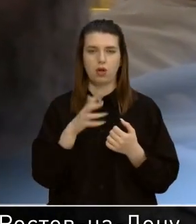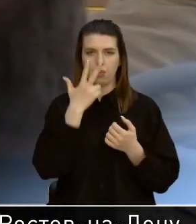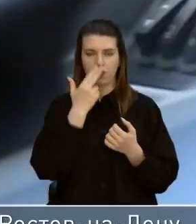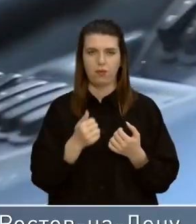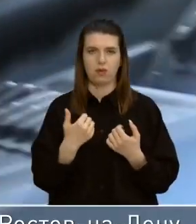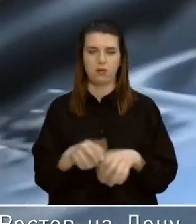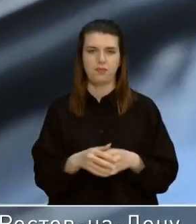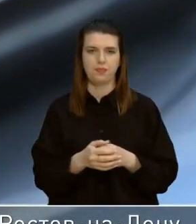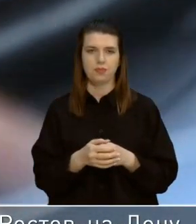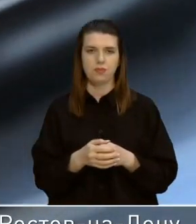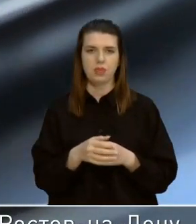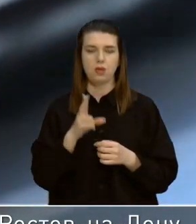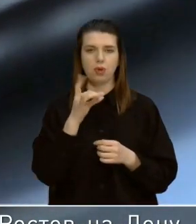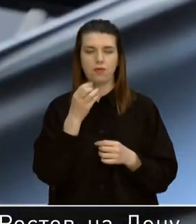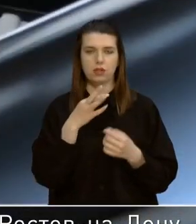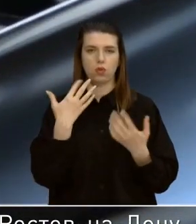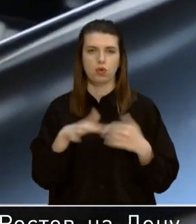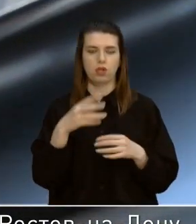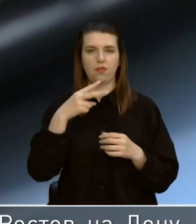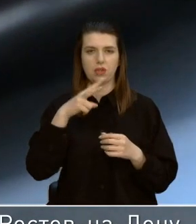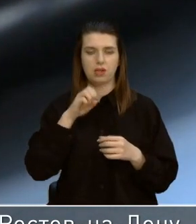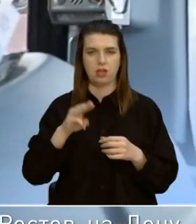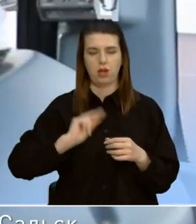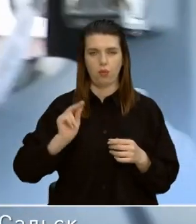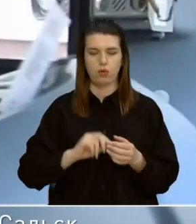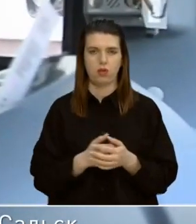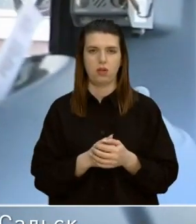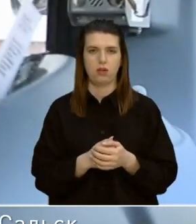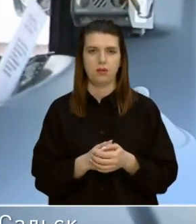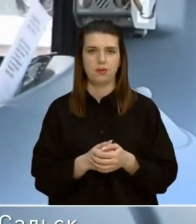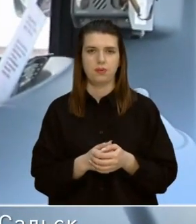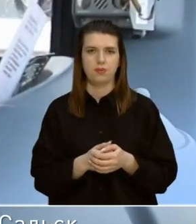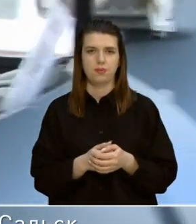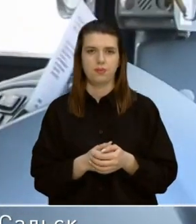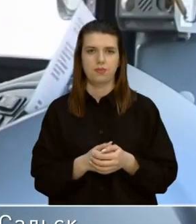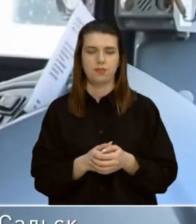непростому графику уже привык. В профессии он почти 20 лет.